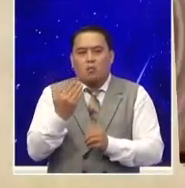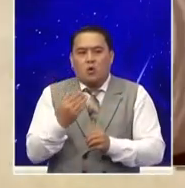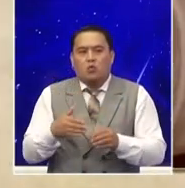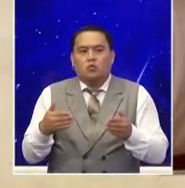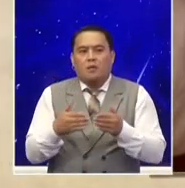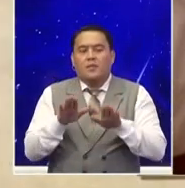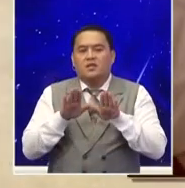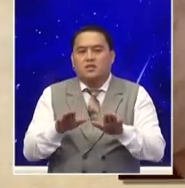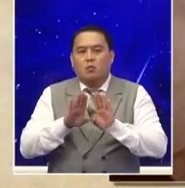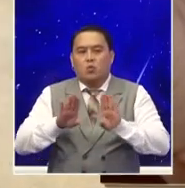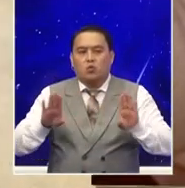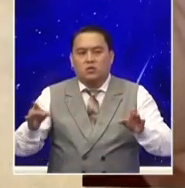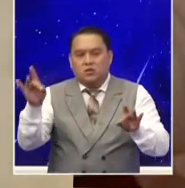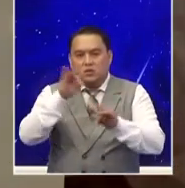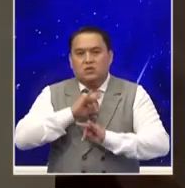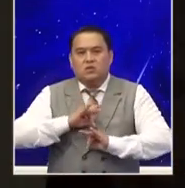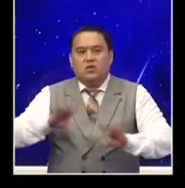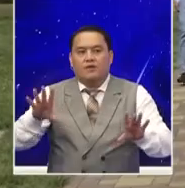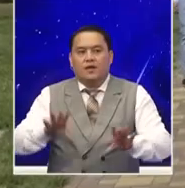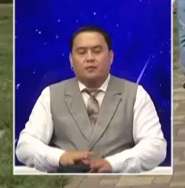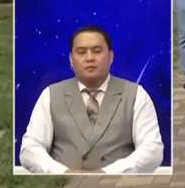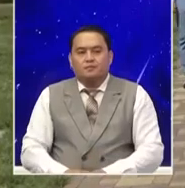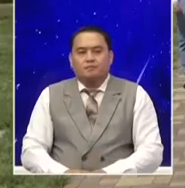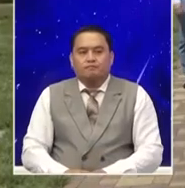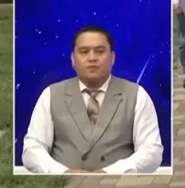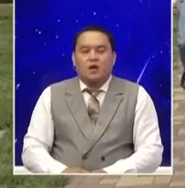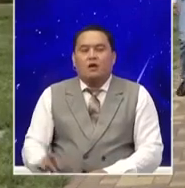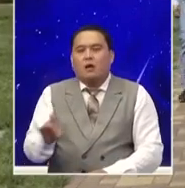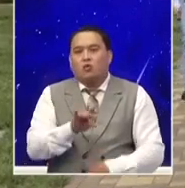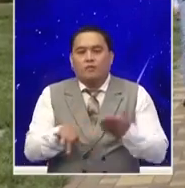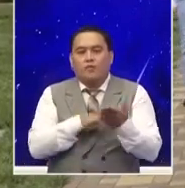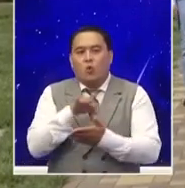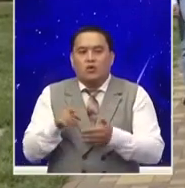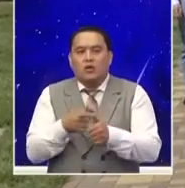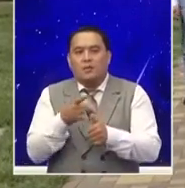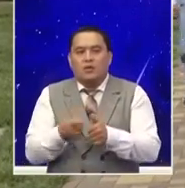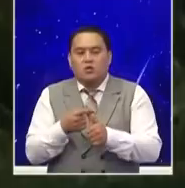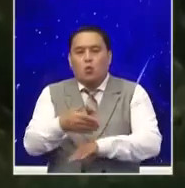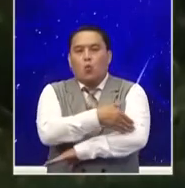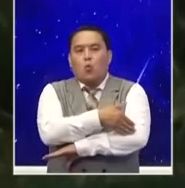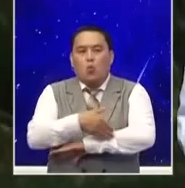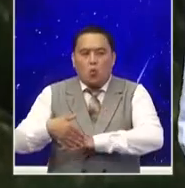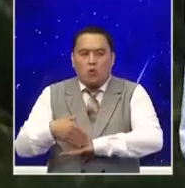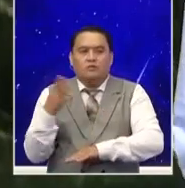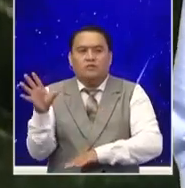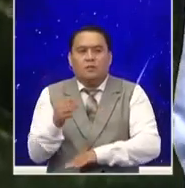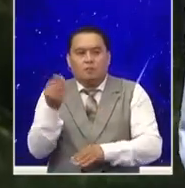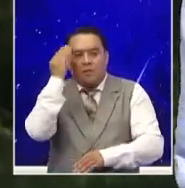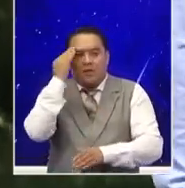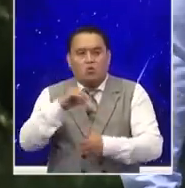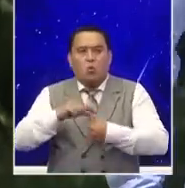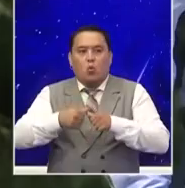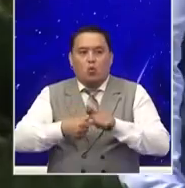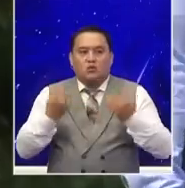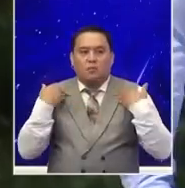посвящены уголок в музее боевой славы и доска памяти. В северо-западном районе города его именем названа одна из улиц. Все эти меры призваны